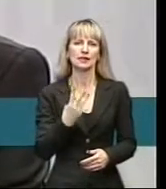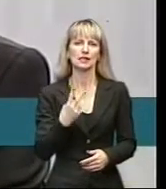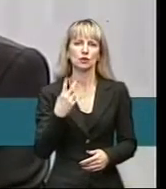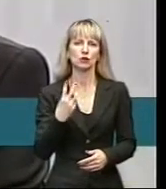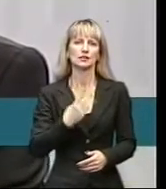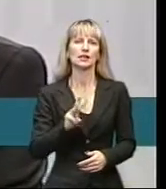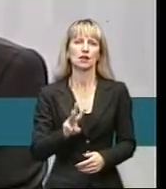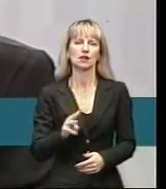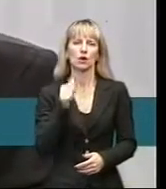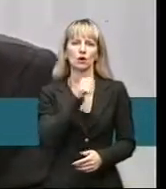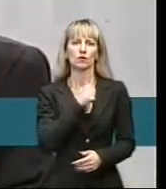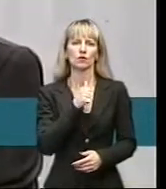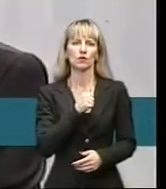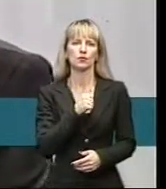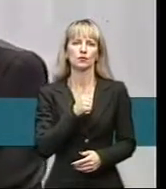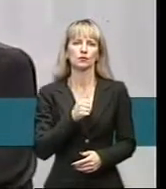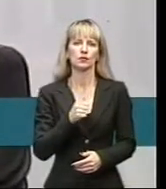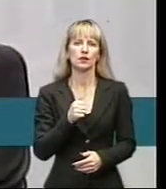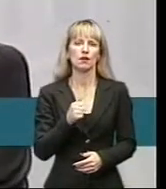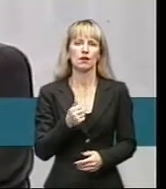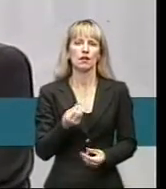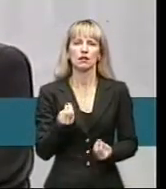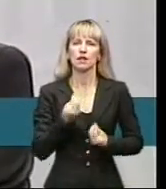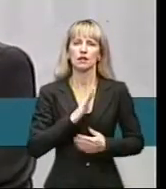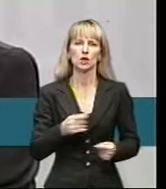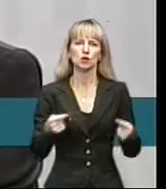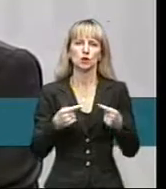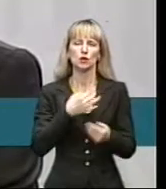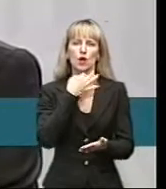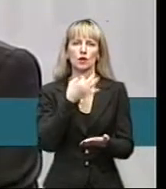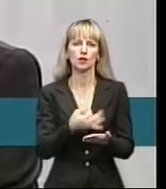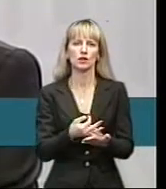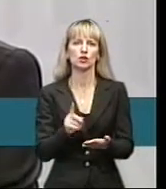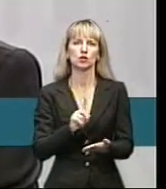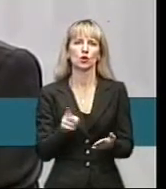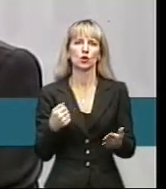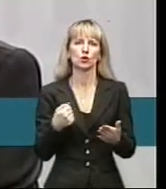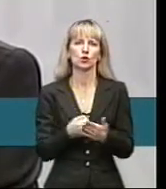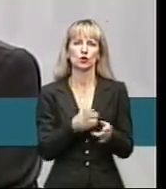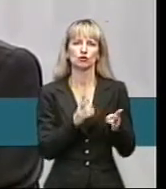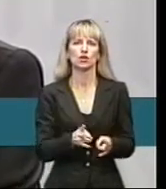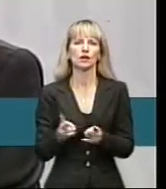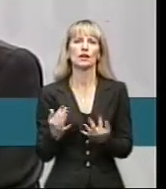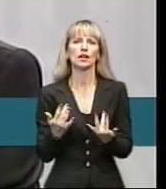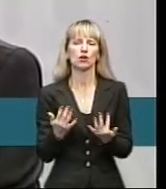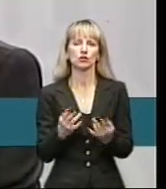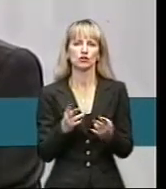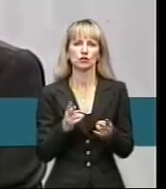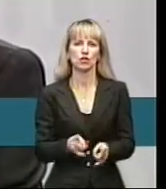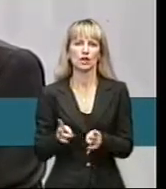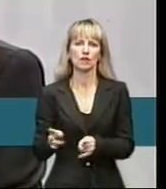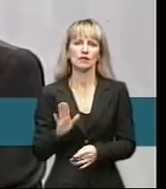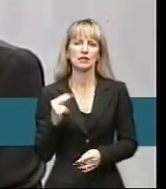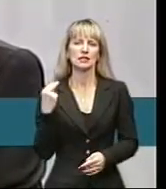32-33 років. Книга пам'яті не дає точної відповіді щодо жертв у Запорізькій області. Кількості жертв, так,